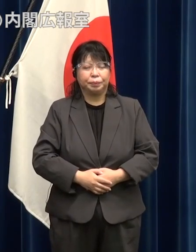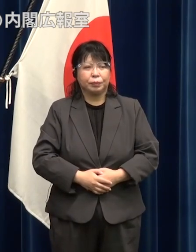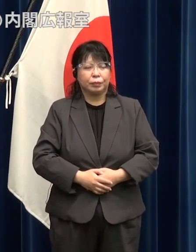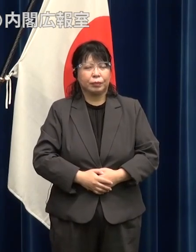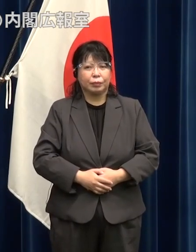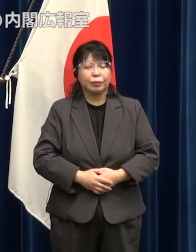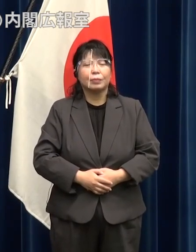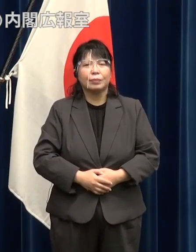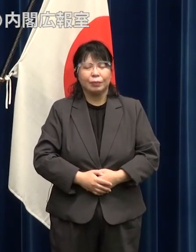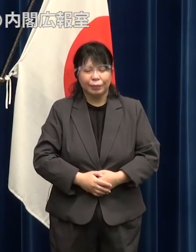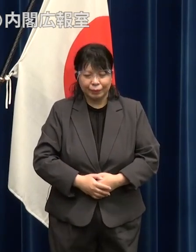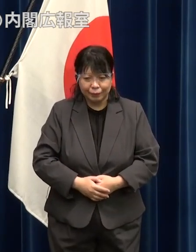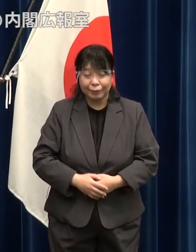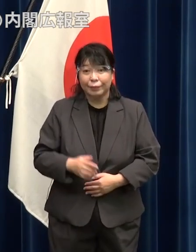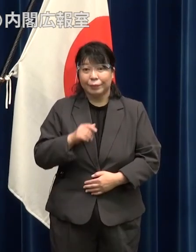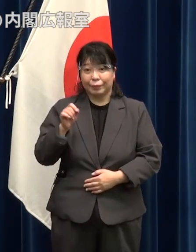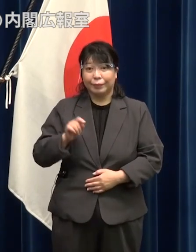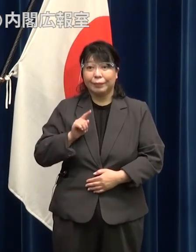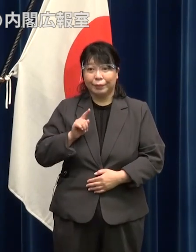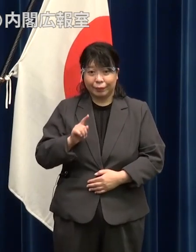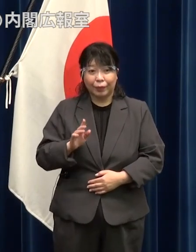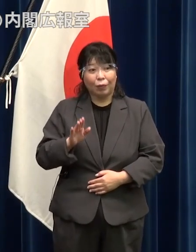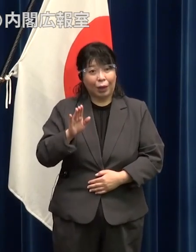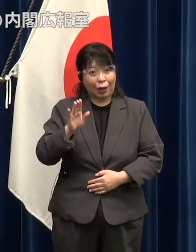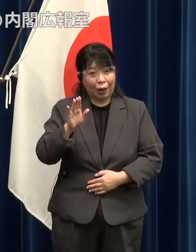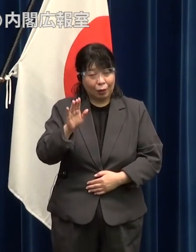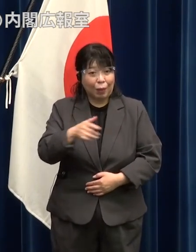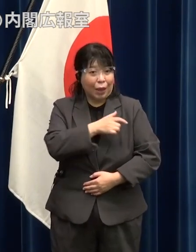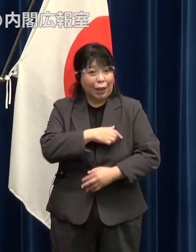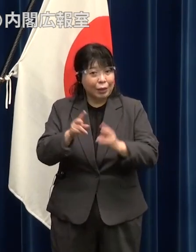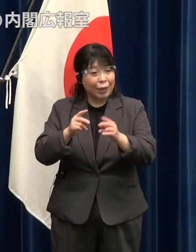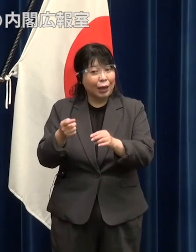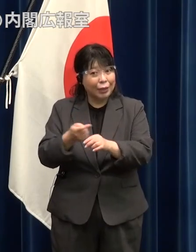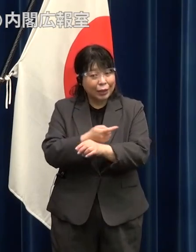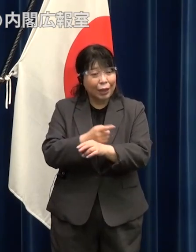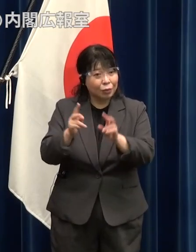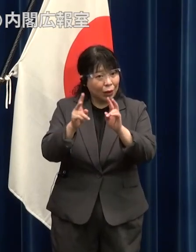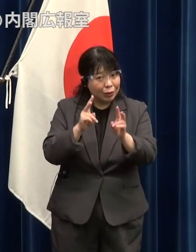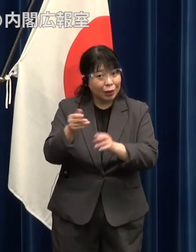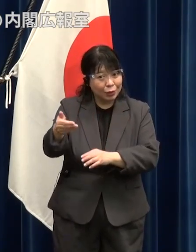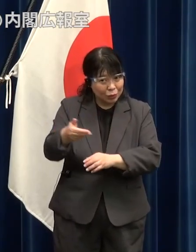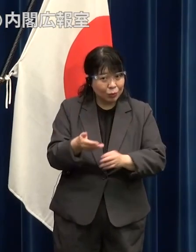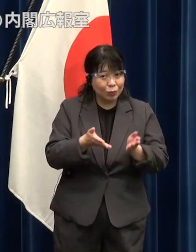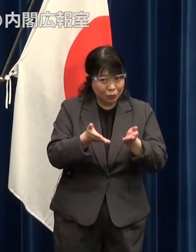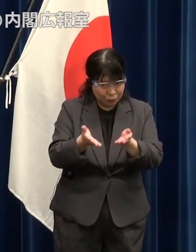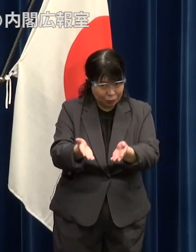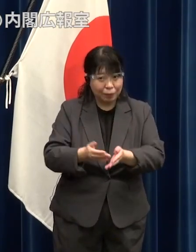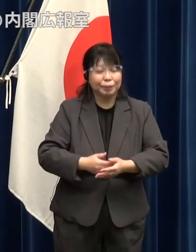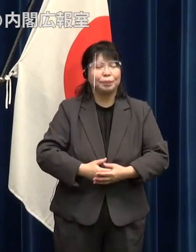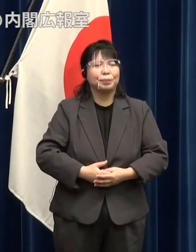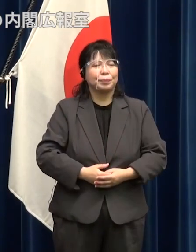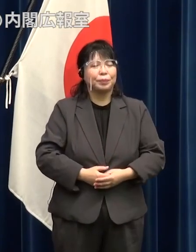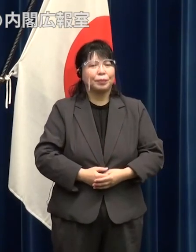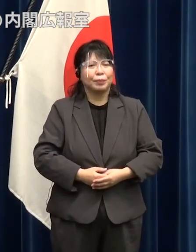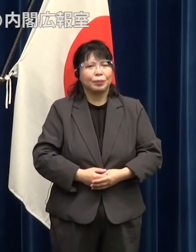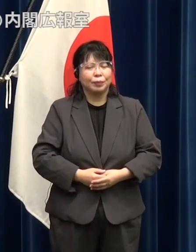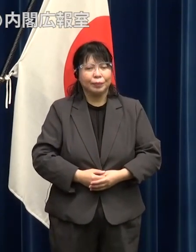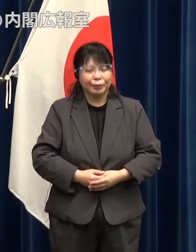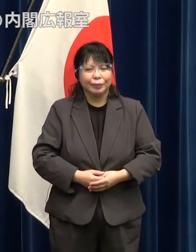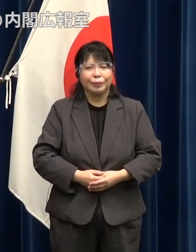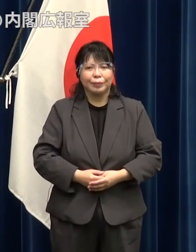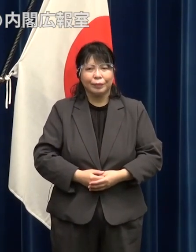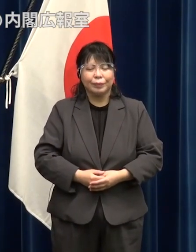ここからは幹事社以外の方からご質問を受けていたします。ご質問を希望される方は挙手をお願いいたします。こちらで指名いたします